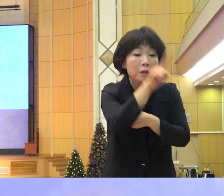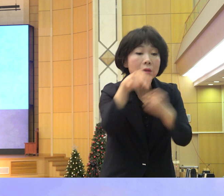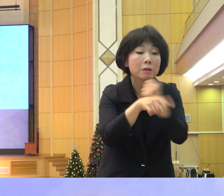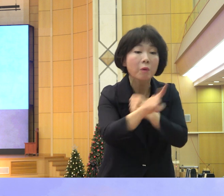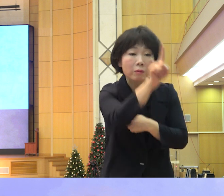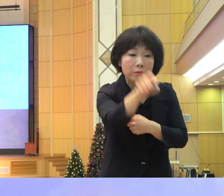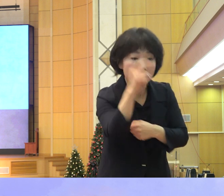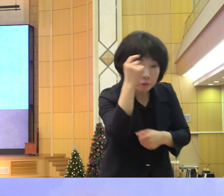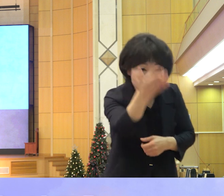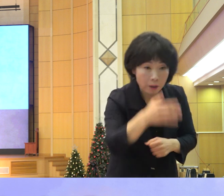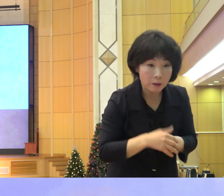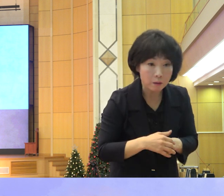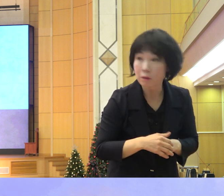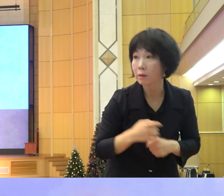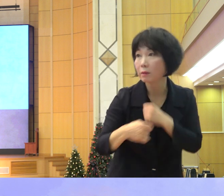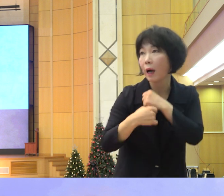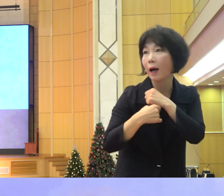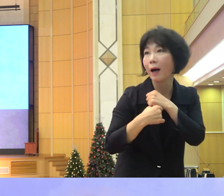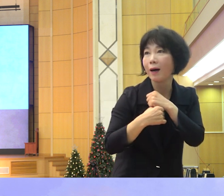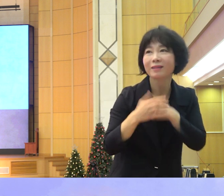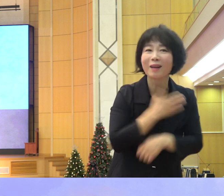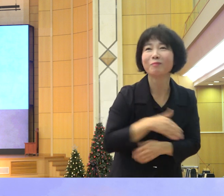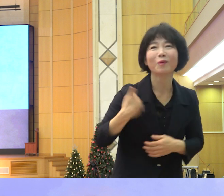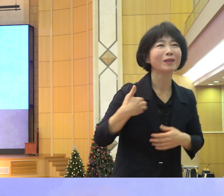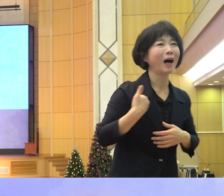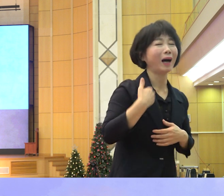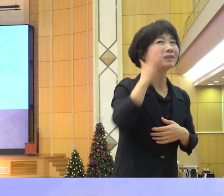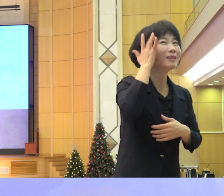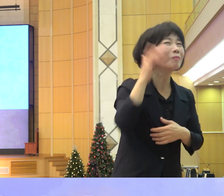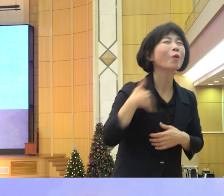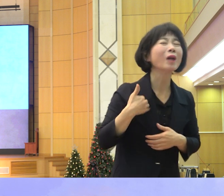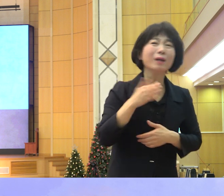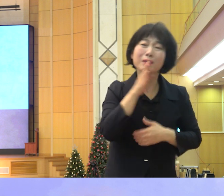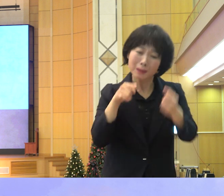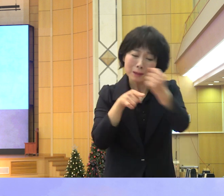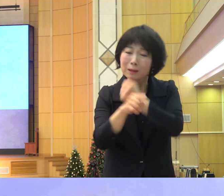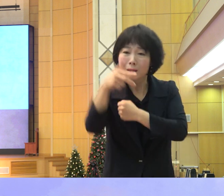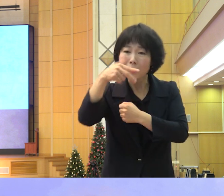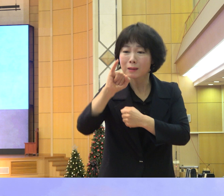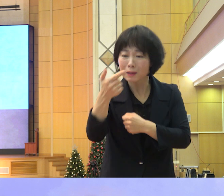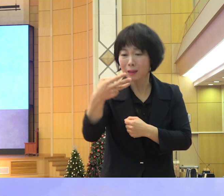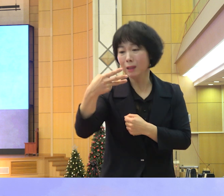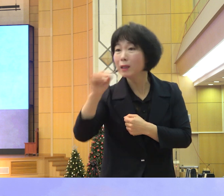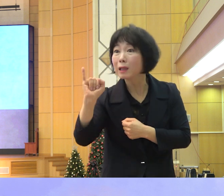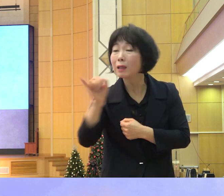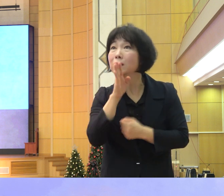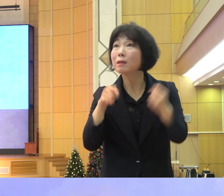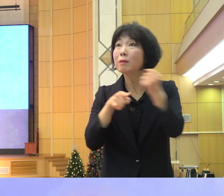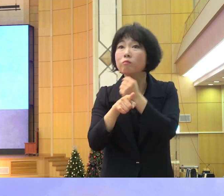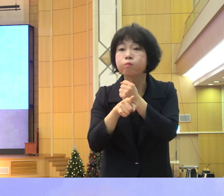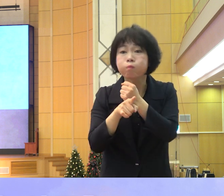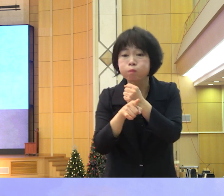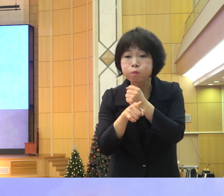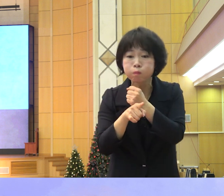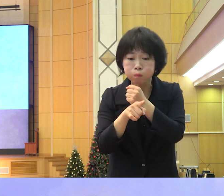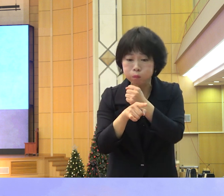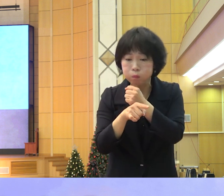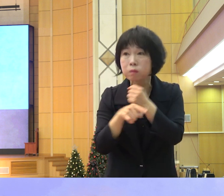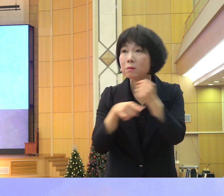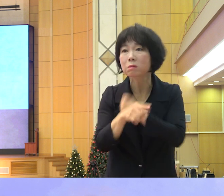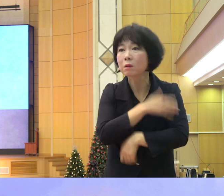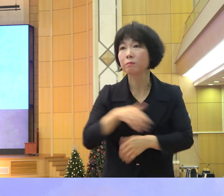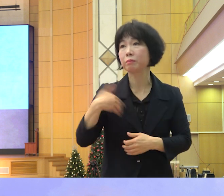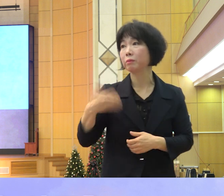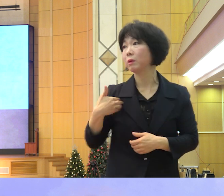그건 교회 다니는 그냥 교인에 불과한 거지. 여러분, 그림의 떡이 그림이지 떡이